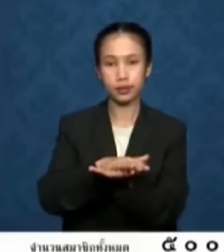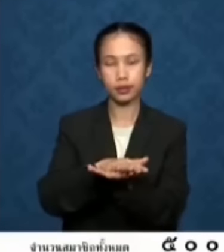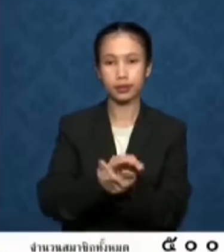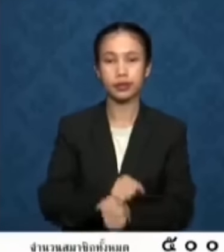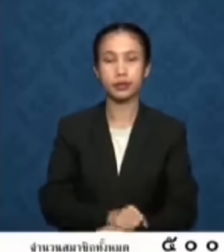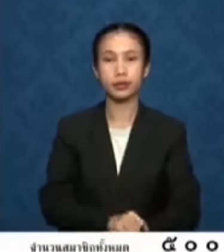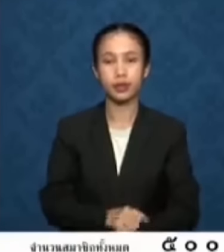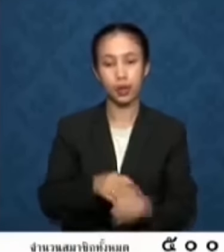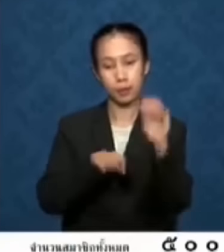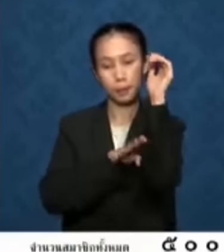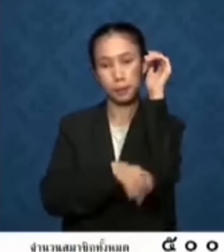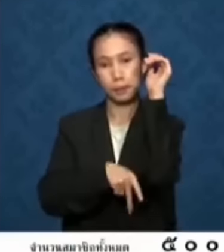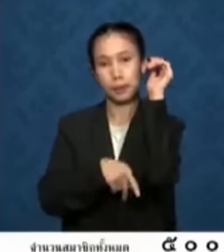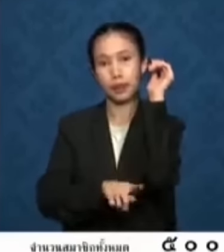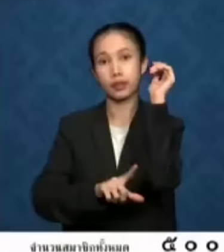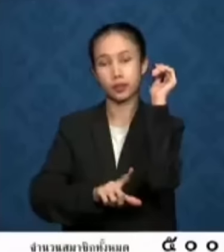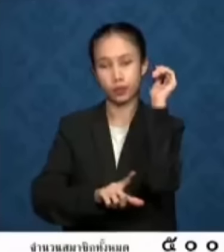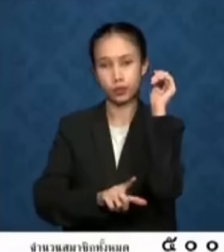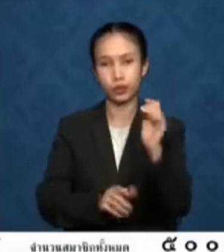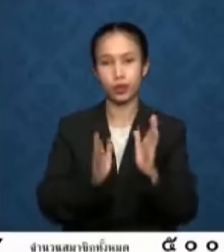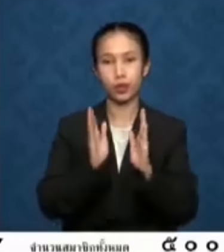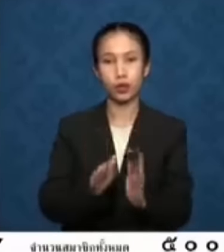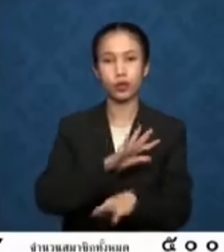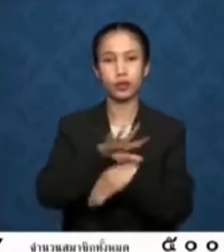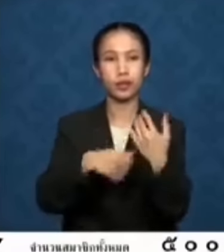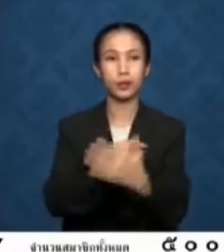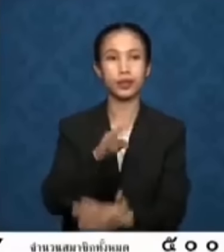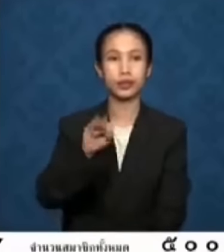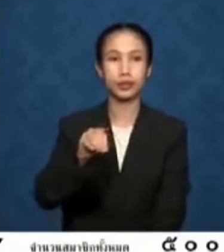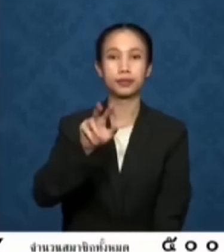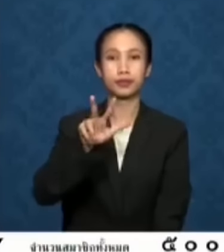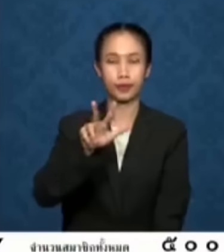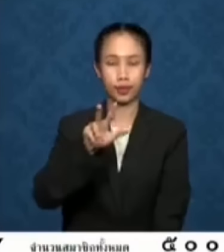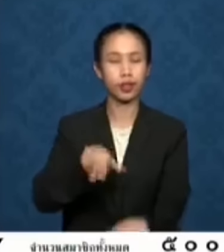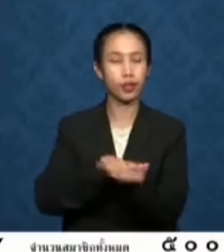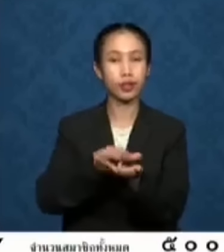วัดพัทลุงนะครับจำนวน42ท่านครับยินดีต้อนรับนะครับ